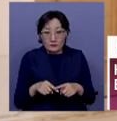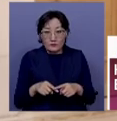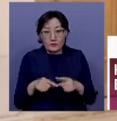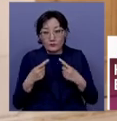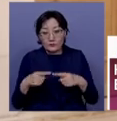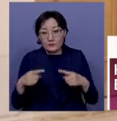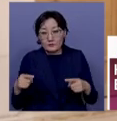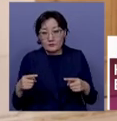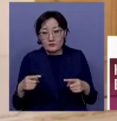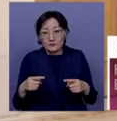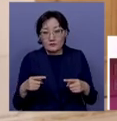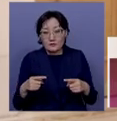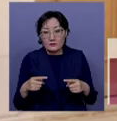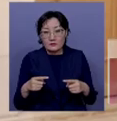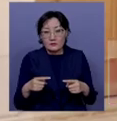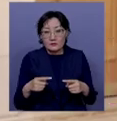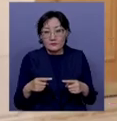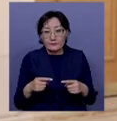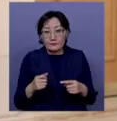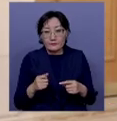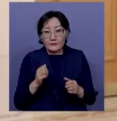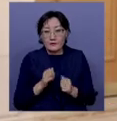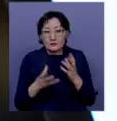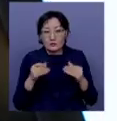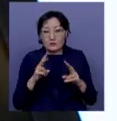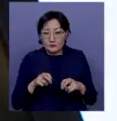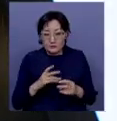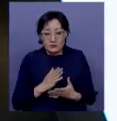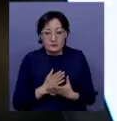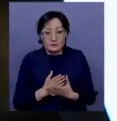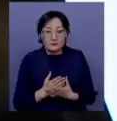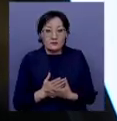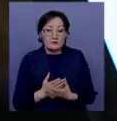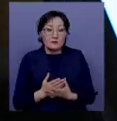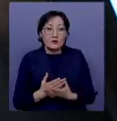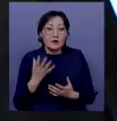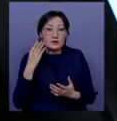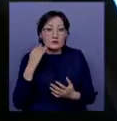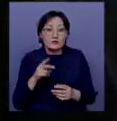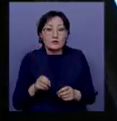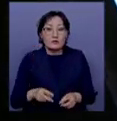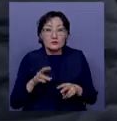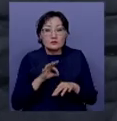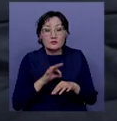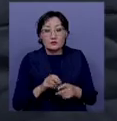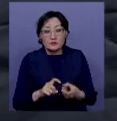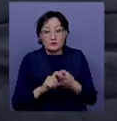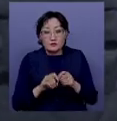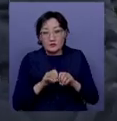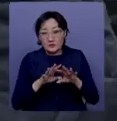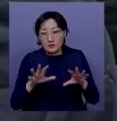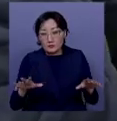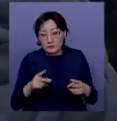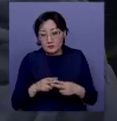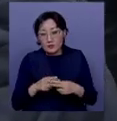басқаша өздерінің көздерімен тағы күнде де түнде де тексеріп жүр. Алматыда коронавирустық инфекцияның таралып